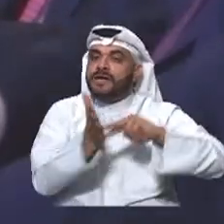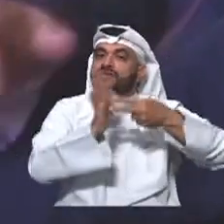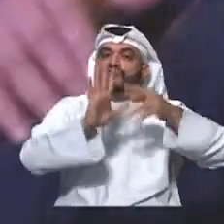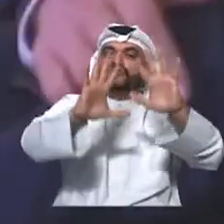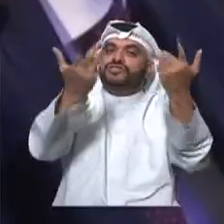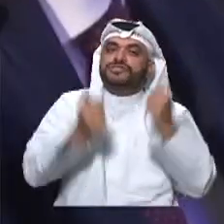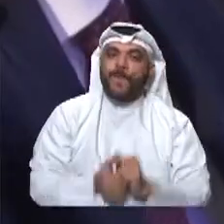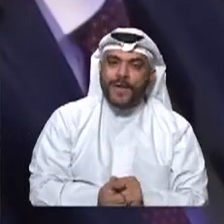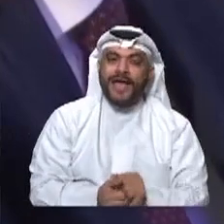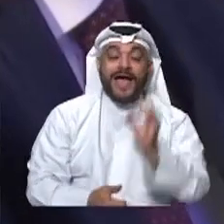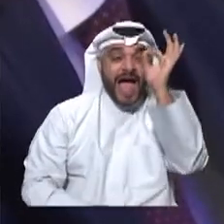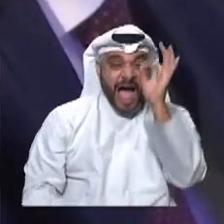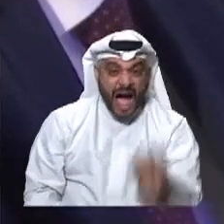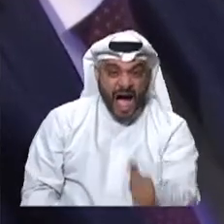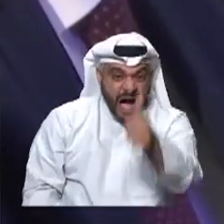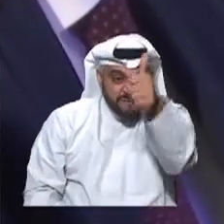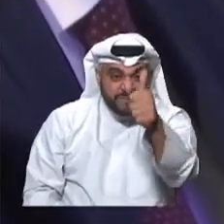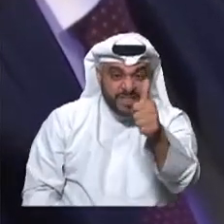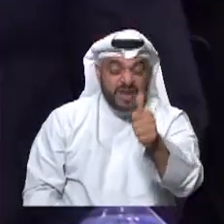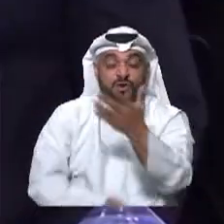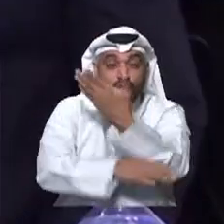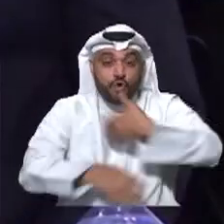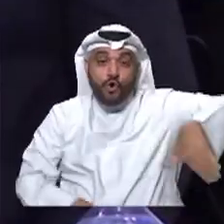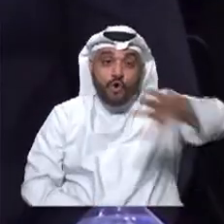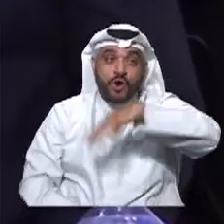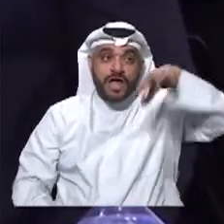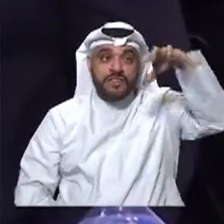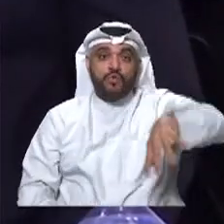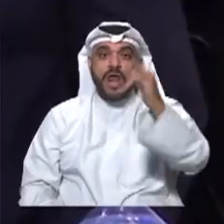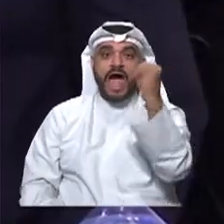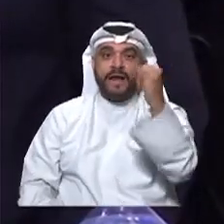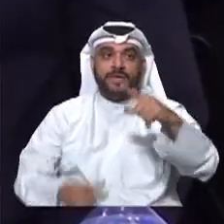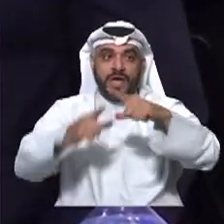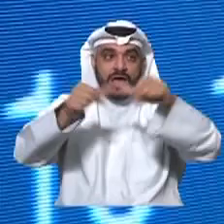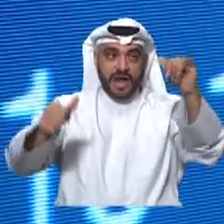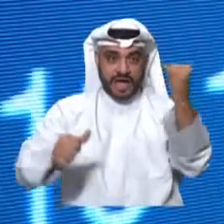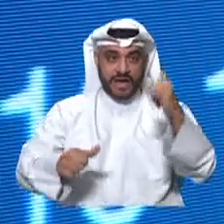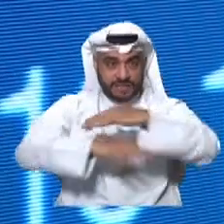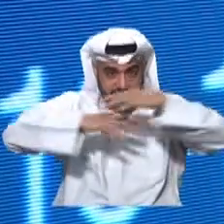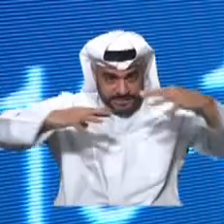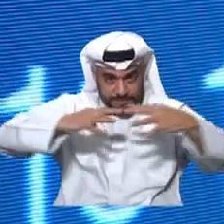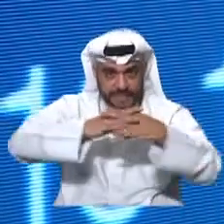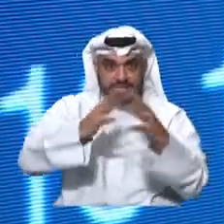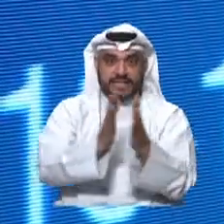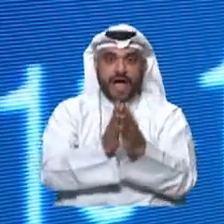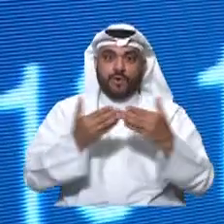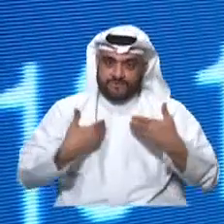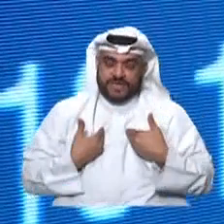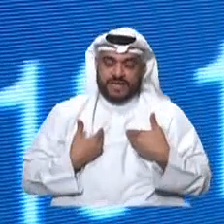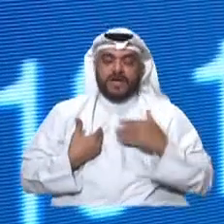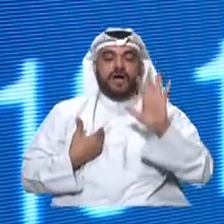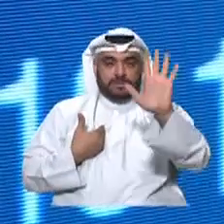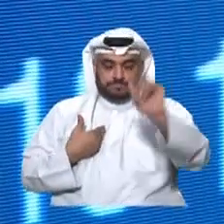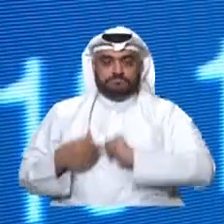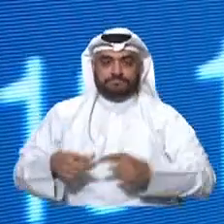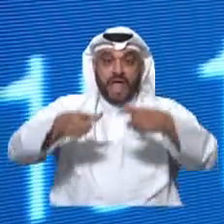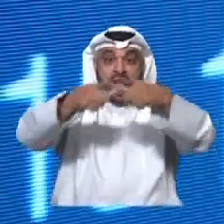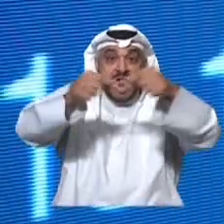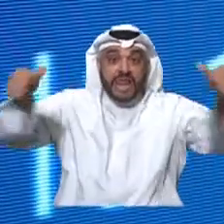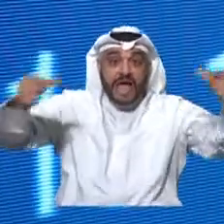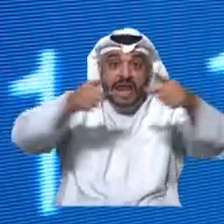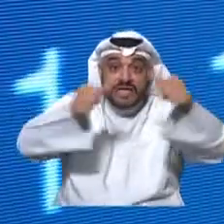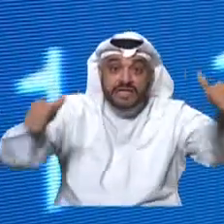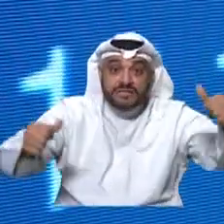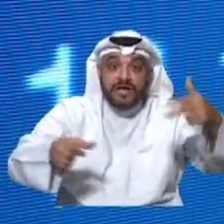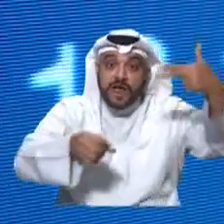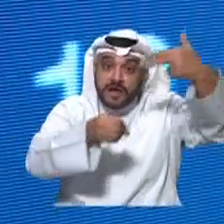للاستثمار المصرفي في الطاقة البديلة. احنا دول الخليج ما عندنا مشكلة، عندنا الطاقة موجودة عندنا، هو مشكلة الدول اللي ما